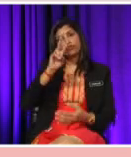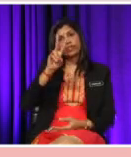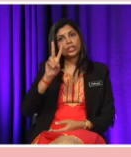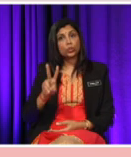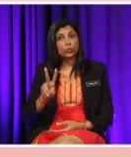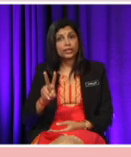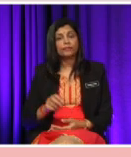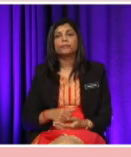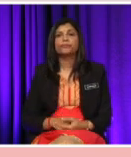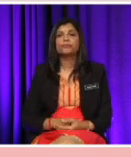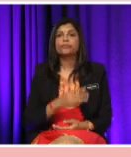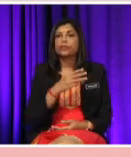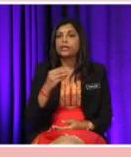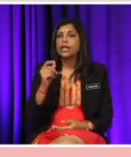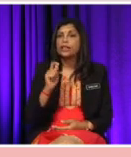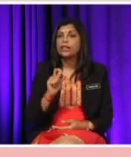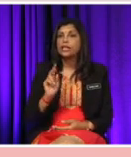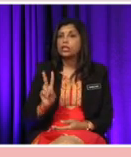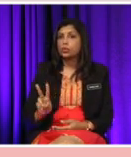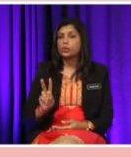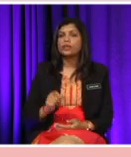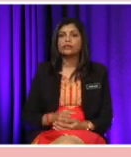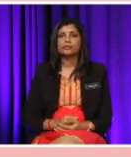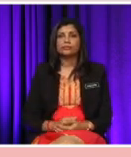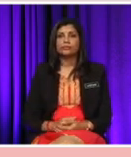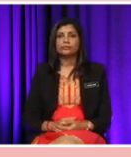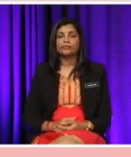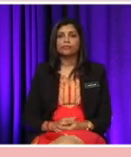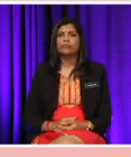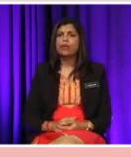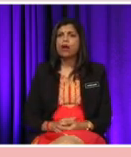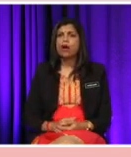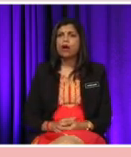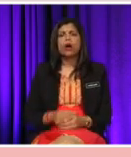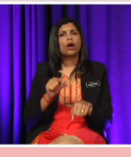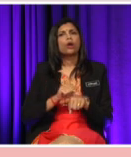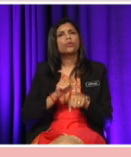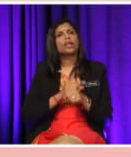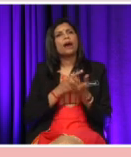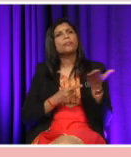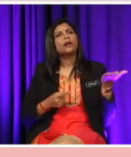adalah titi dua Oke jadi nak gunting rumus aku ini